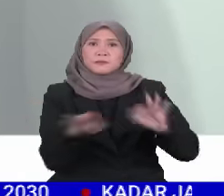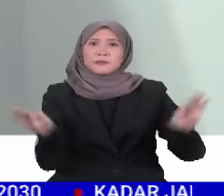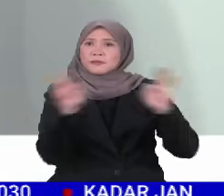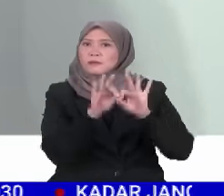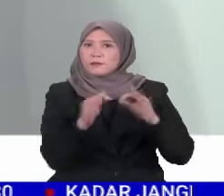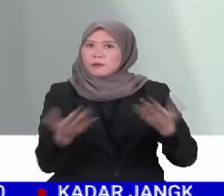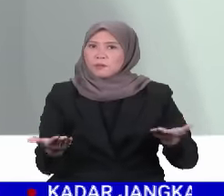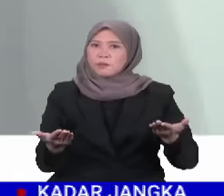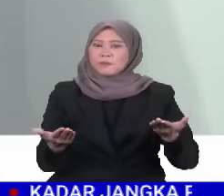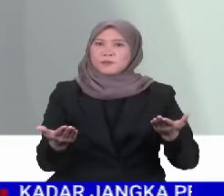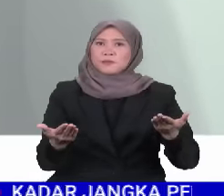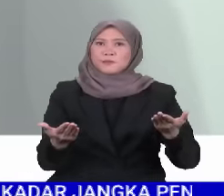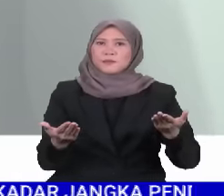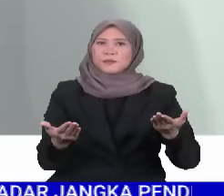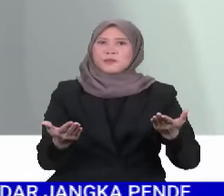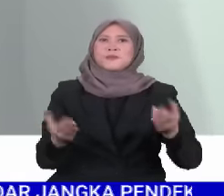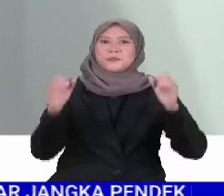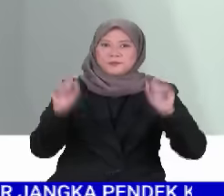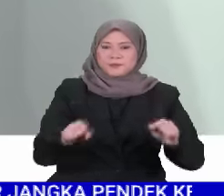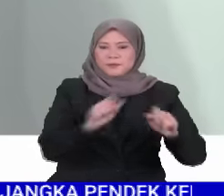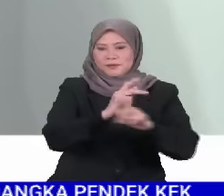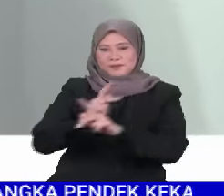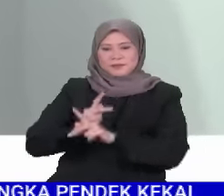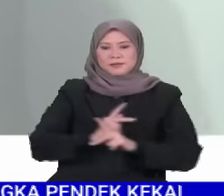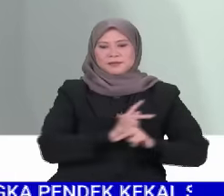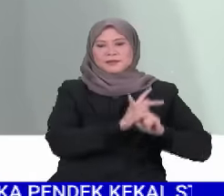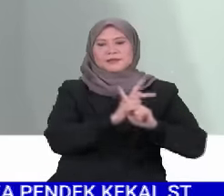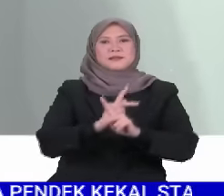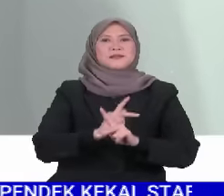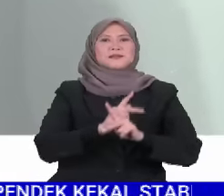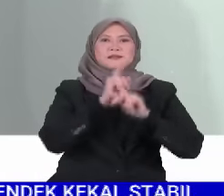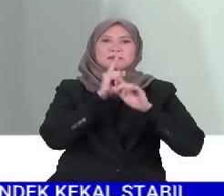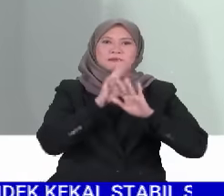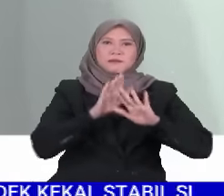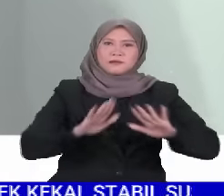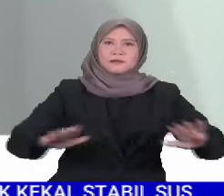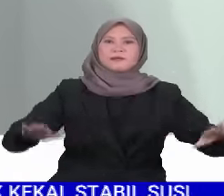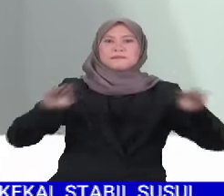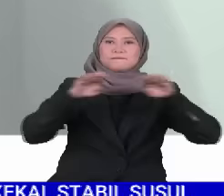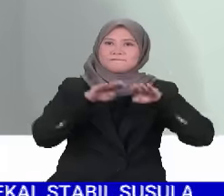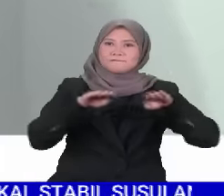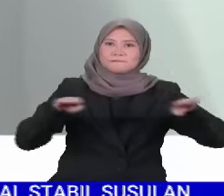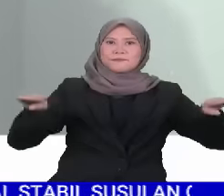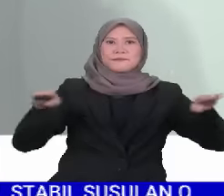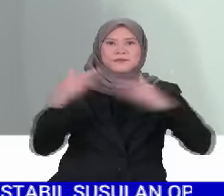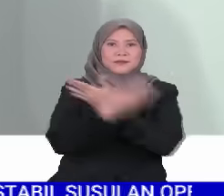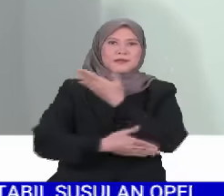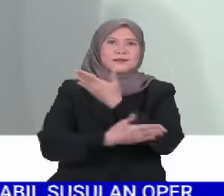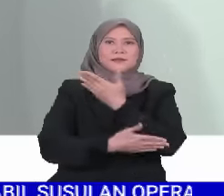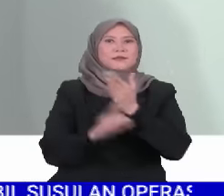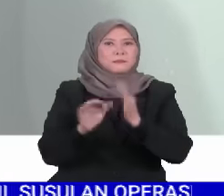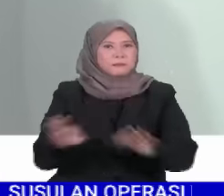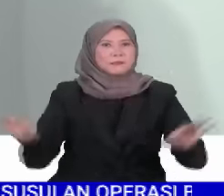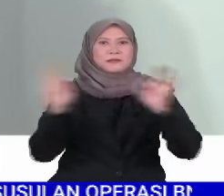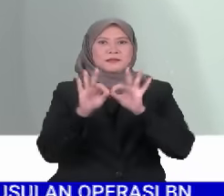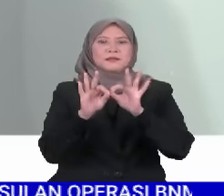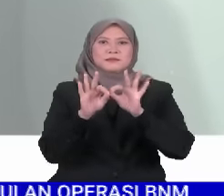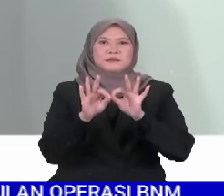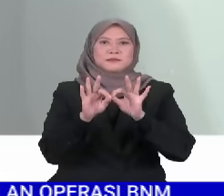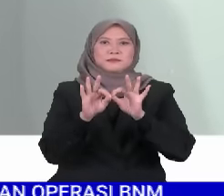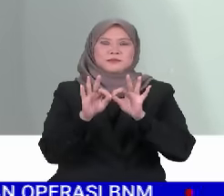Bagaimana untuk kita menjaga ya kehamilan menjadi kestabilan negara itu prinsip yang paling penting dan